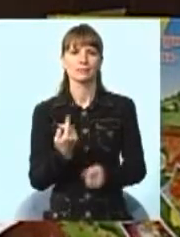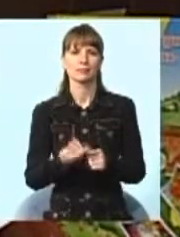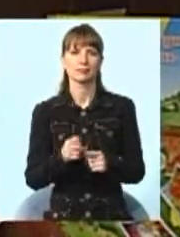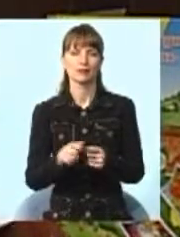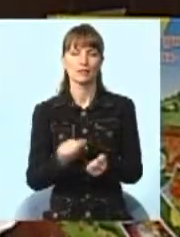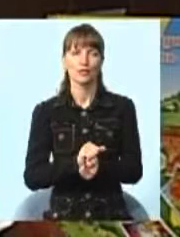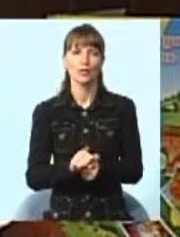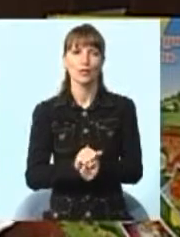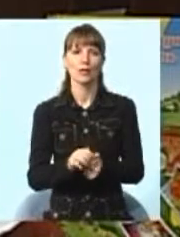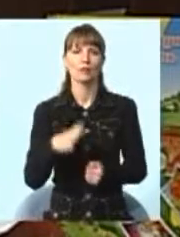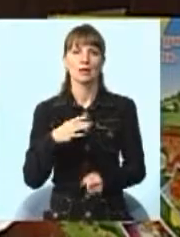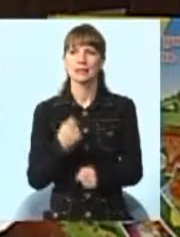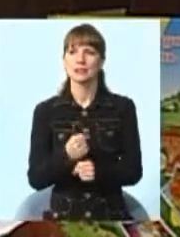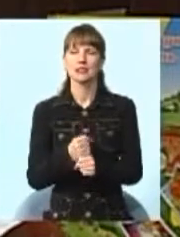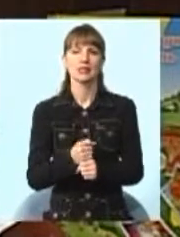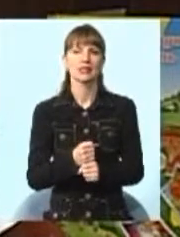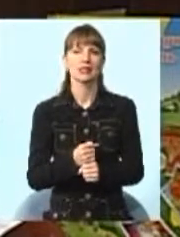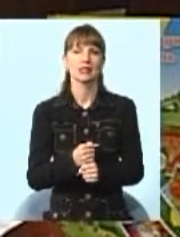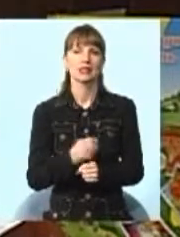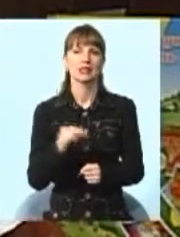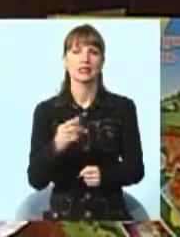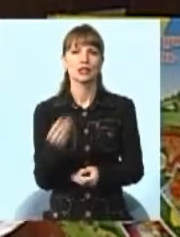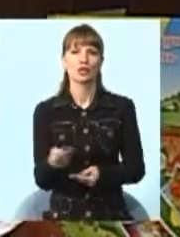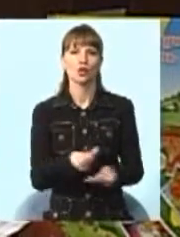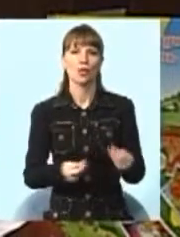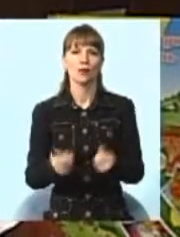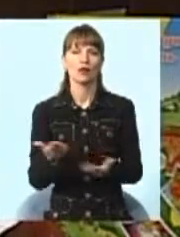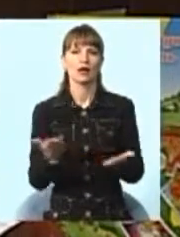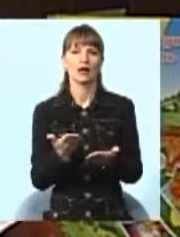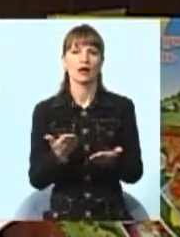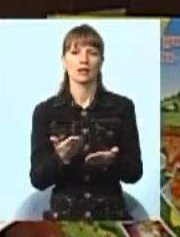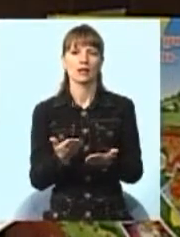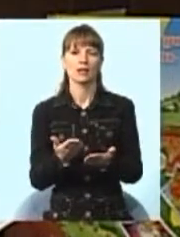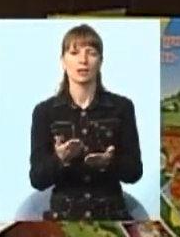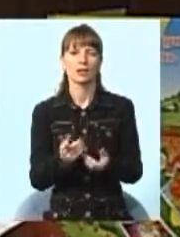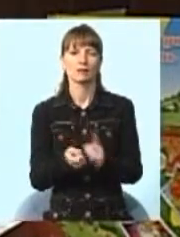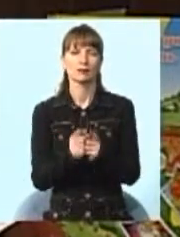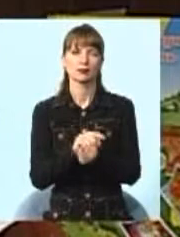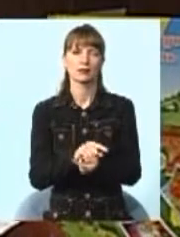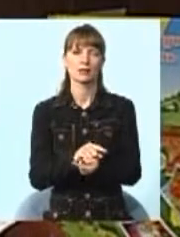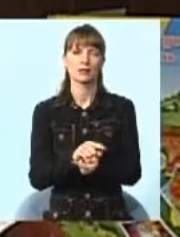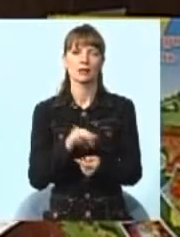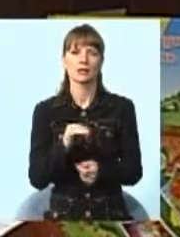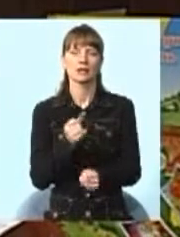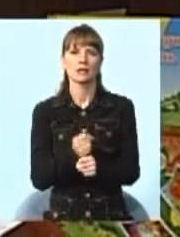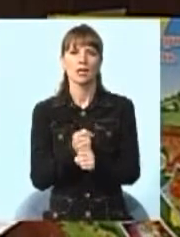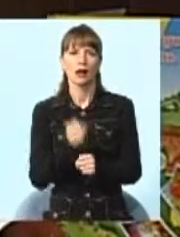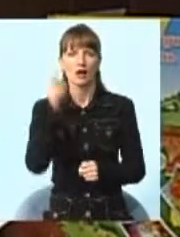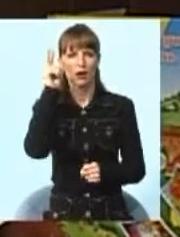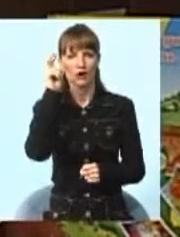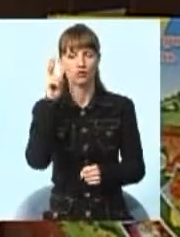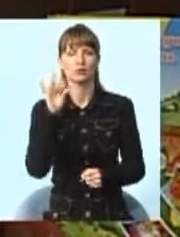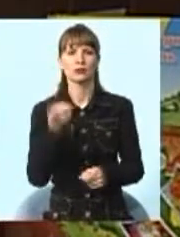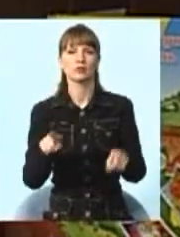Цей папір був зроблений з шовку, який підрібнили та зробили з нього кашу. Та